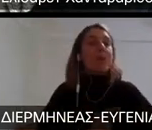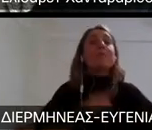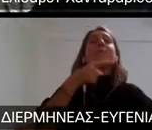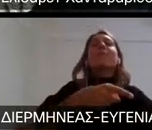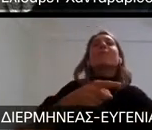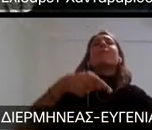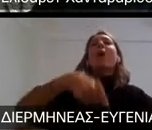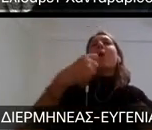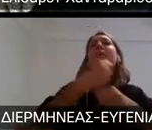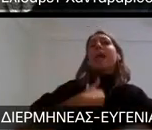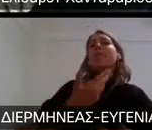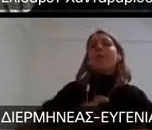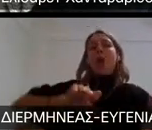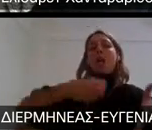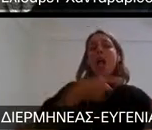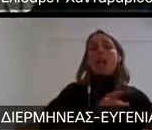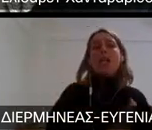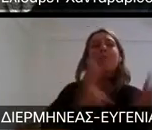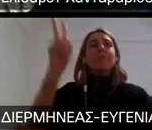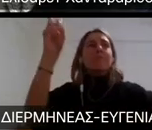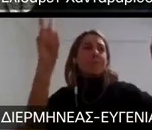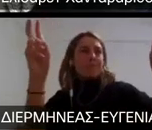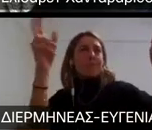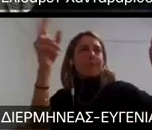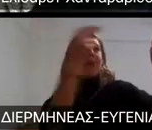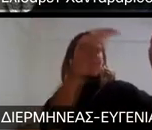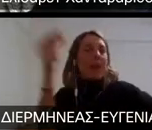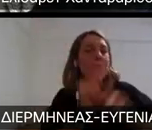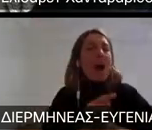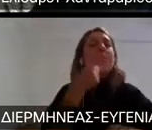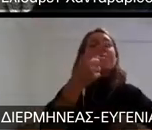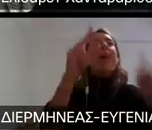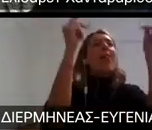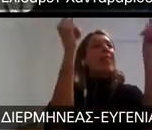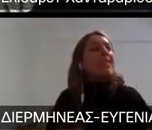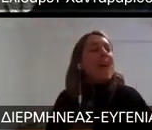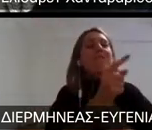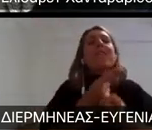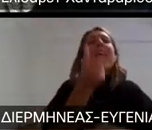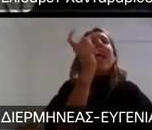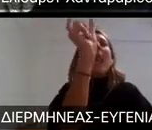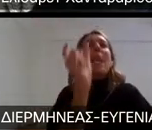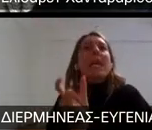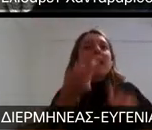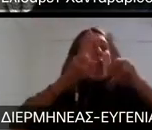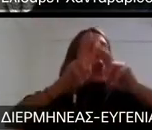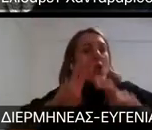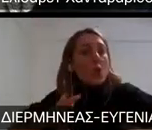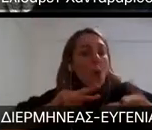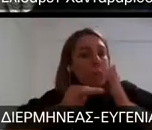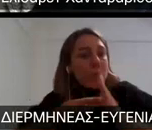επάγγελμά μας. Βλέπετε εδώ θεματικές επικεφαλίδες, θησαυροί, ταξινομικά συστήματα, ελεγχόμενο λεξιλόγιο. Όλα αυτά τα χρησιμοποιούμε